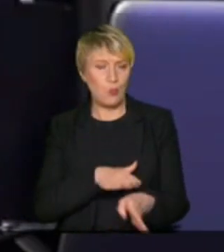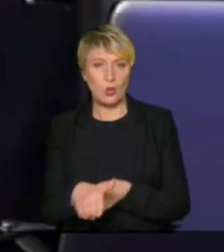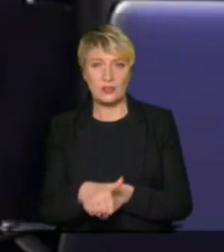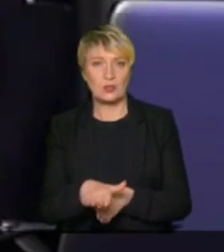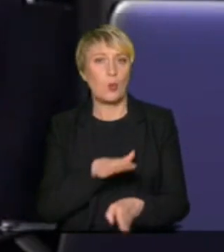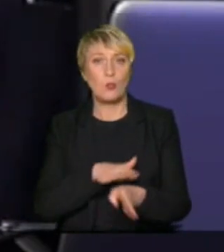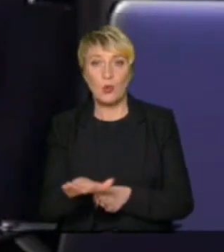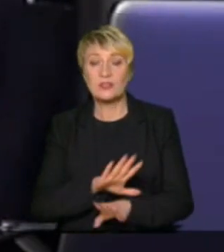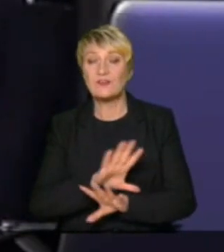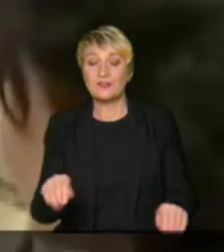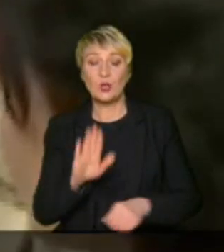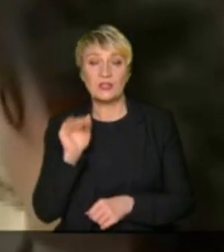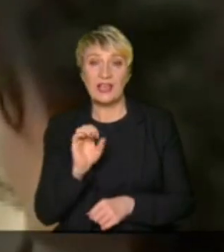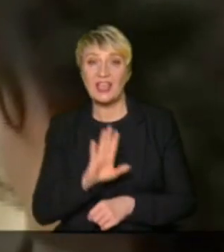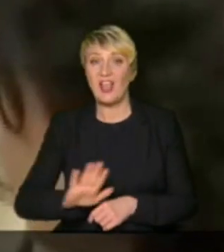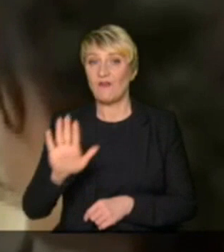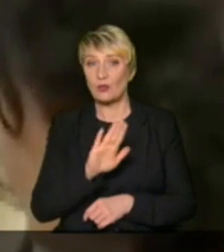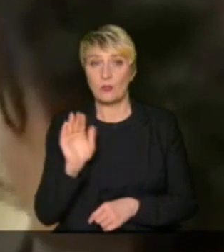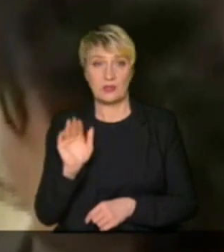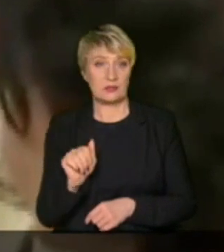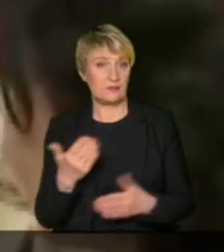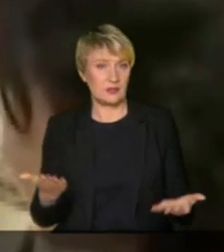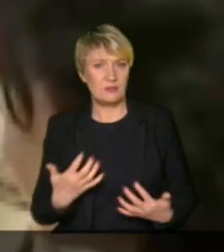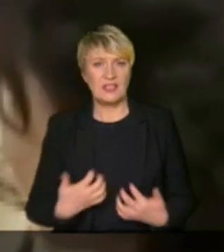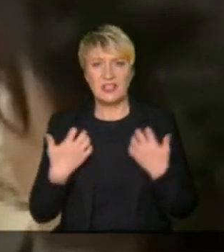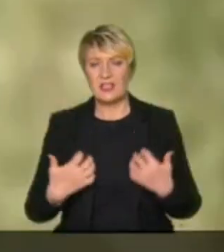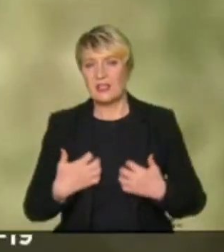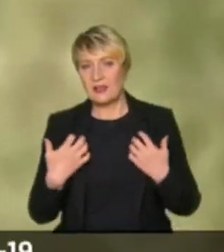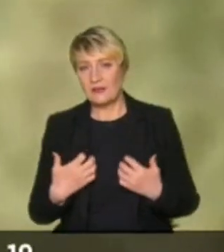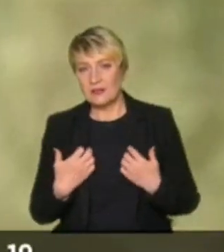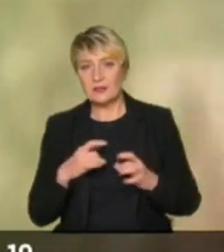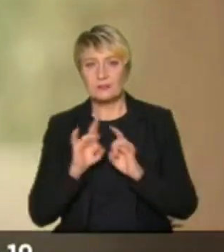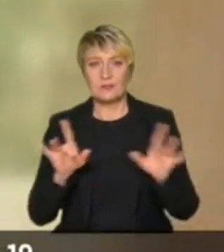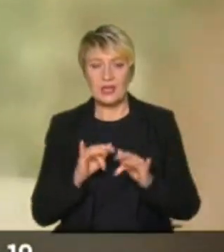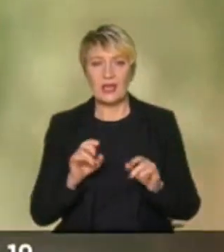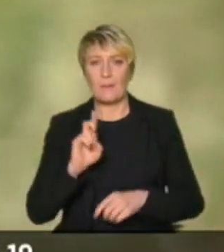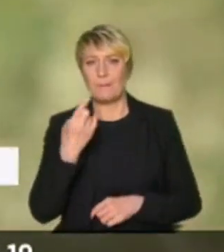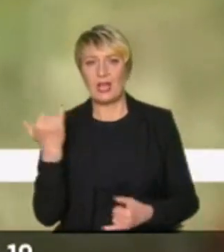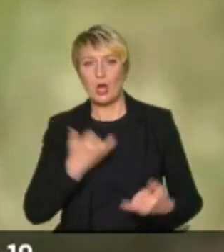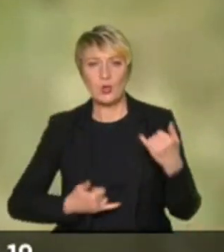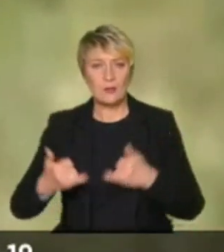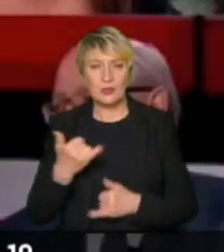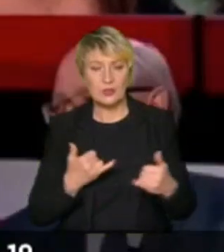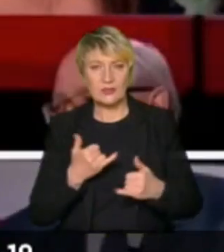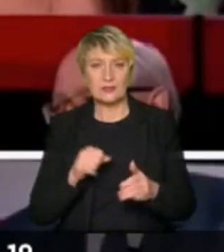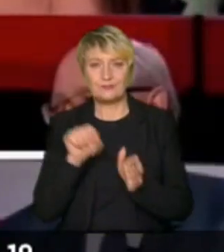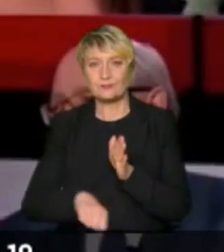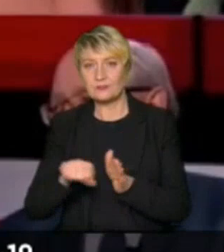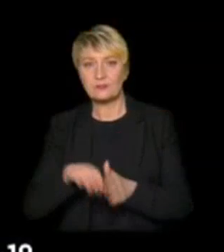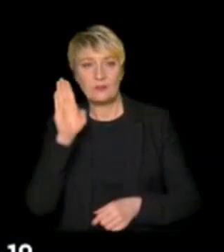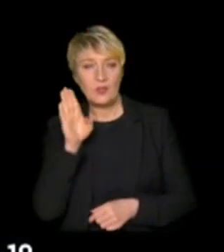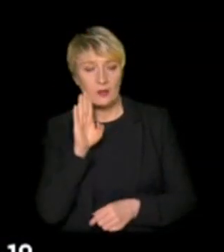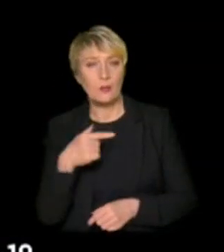Все, до свидання. Європа, до свидання. Снігурі, жахливі смертоносні біолабораторії, розіп'яті хлопчики – все це ми вже слухали